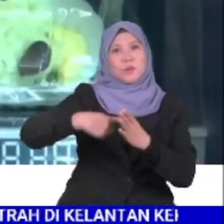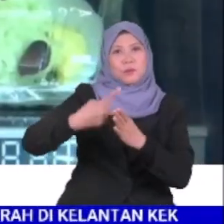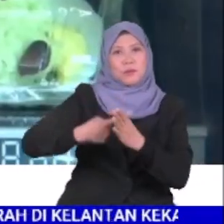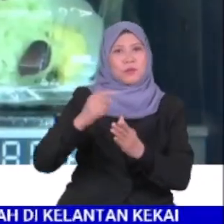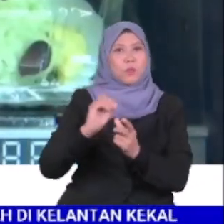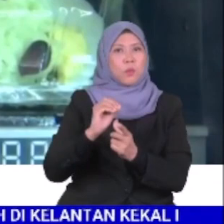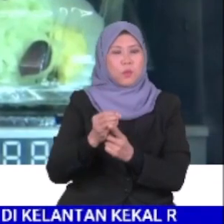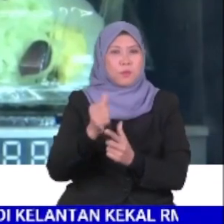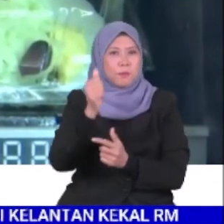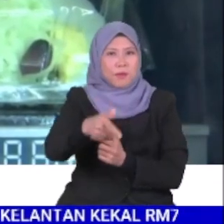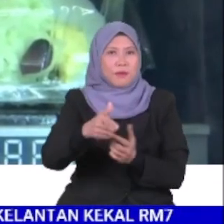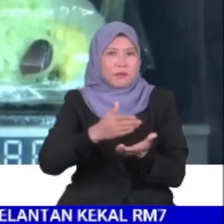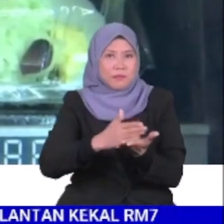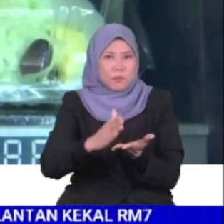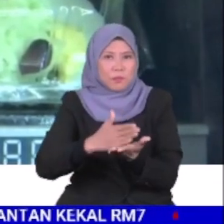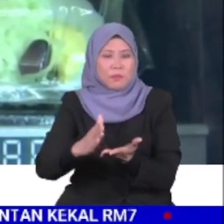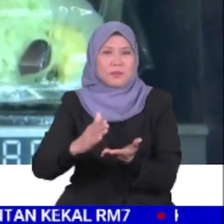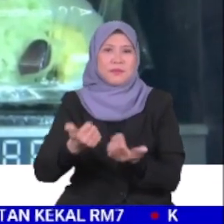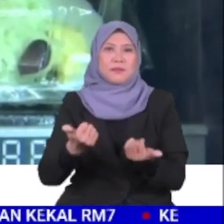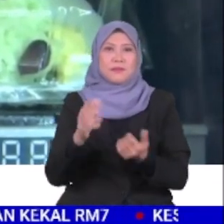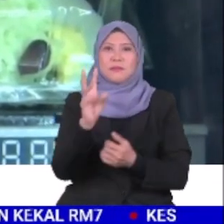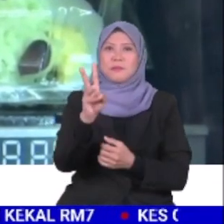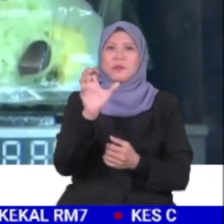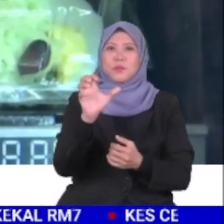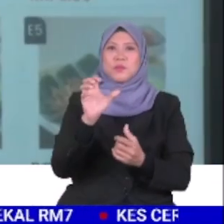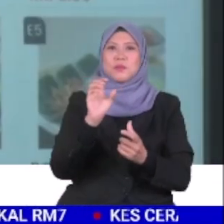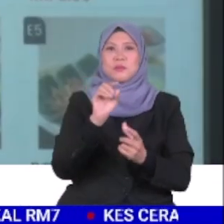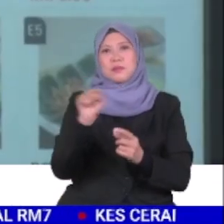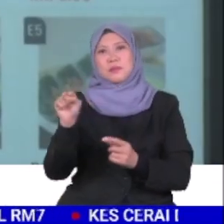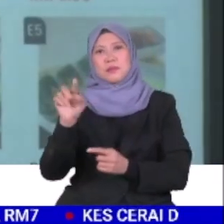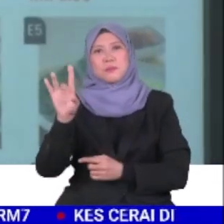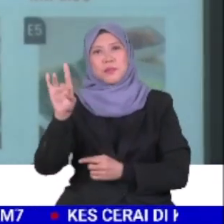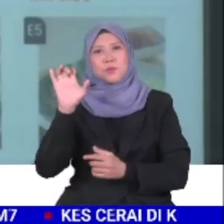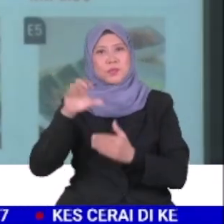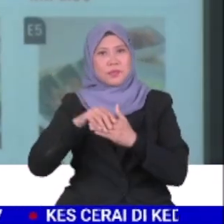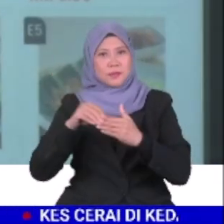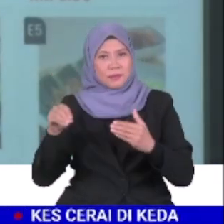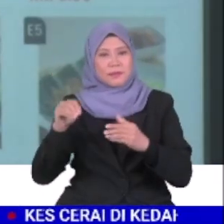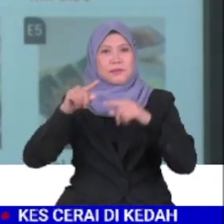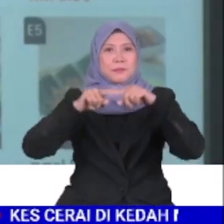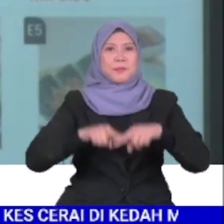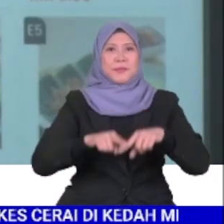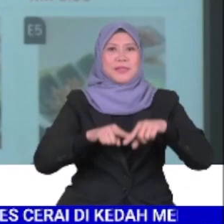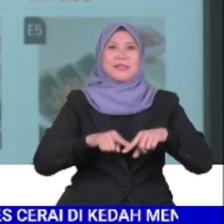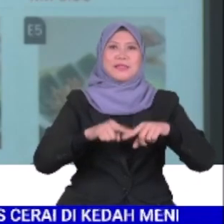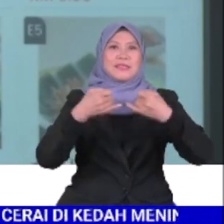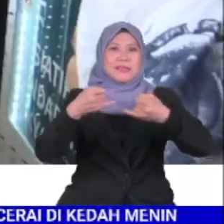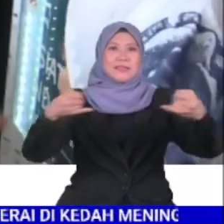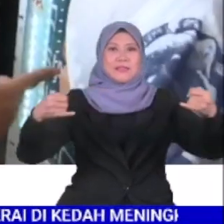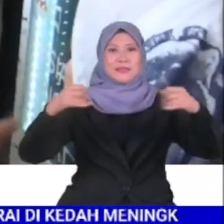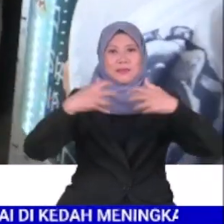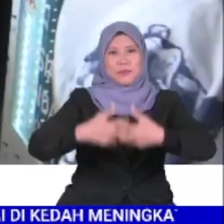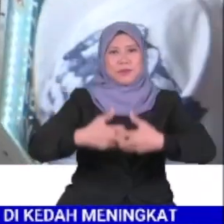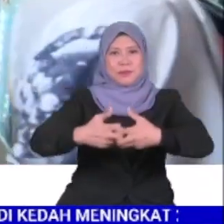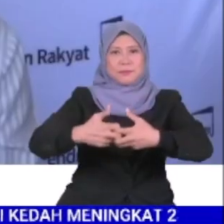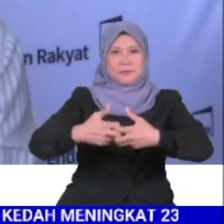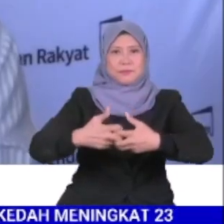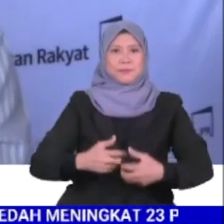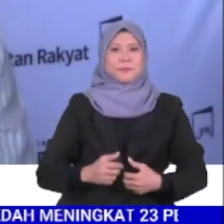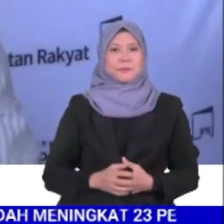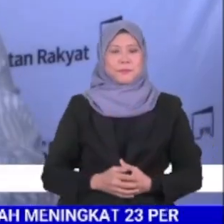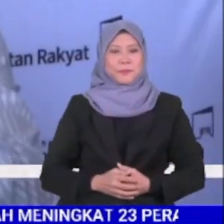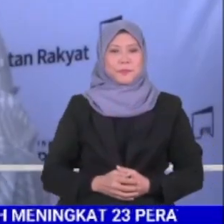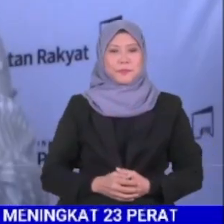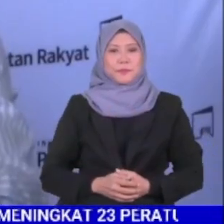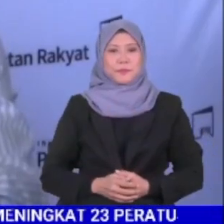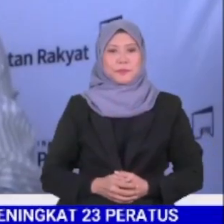serta dibayar terus kepada penyedia mesin layan diri antara RM600 hingga RM800 bergantung pada jenis mesin.